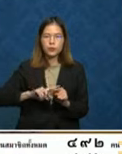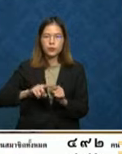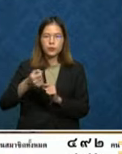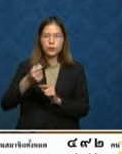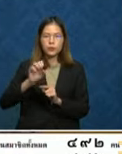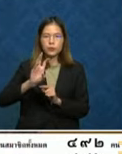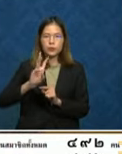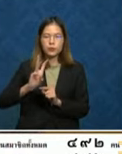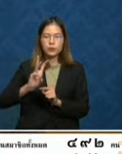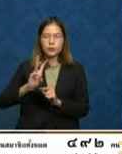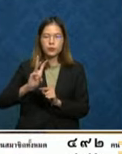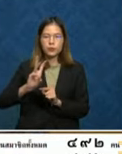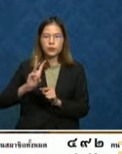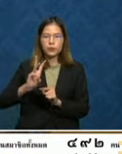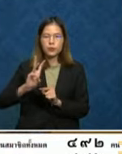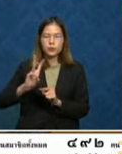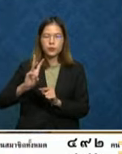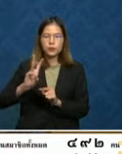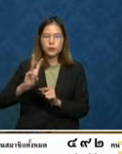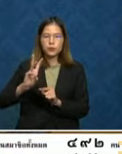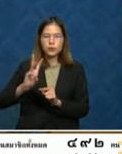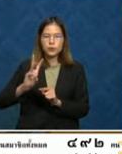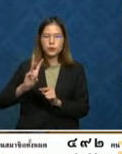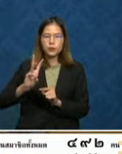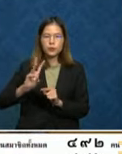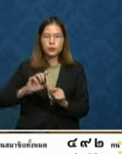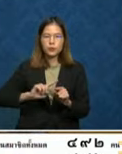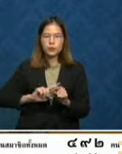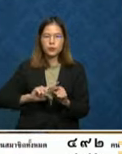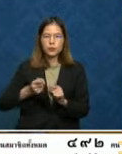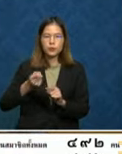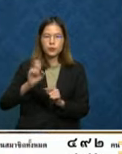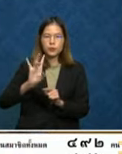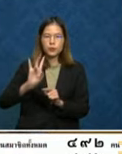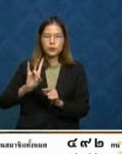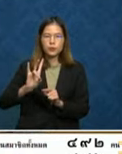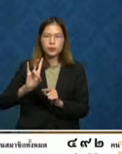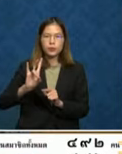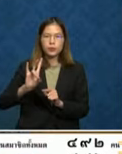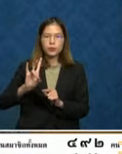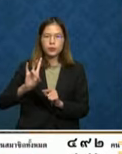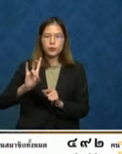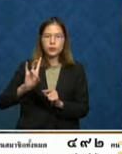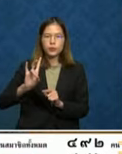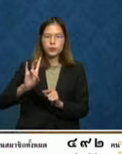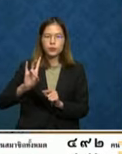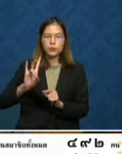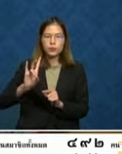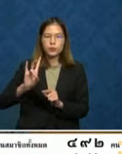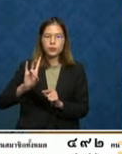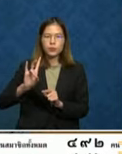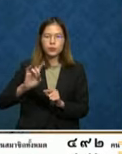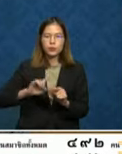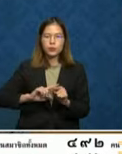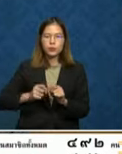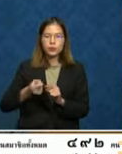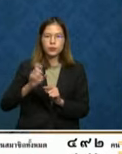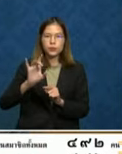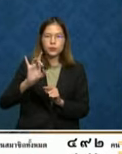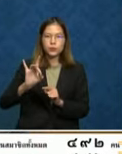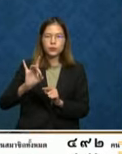16นางสาวกิจธัญญาวาจา 17นางสาวทันทารีสันตพล